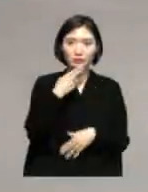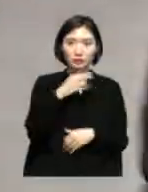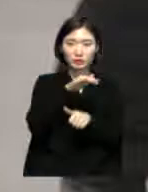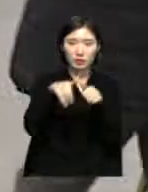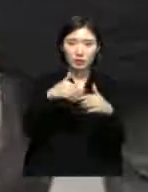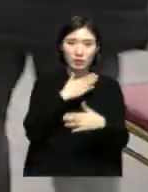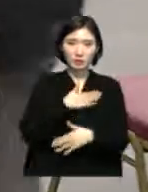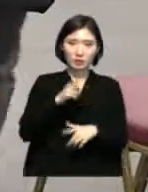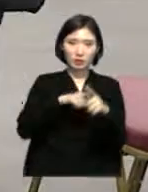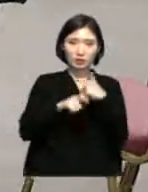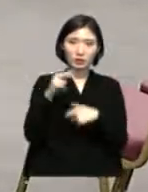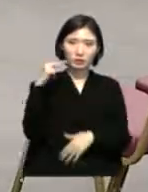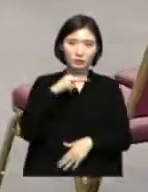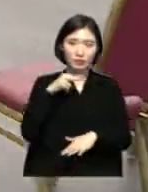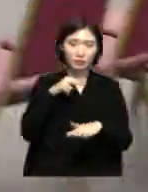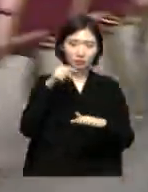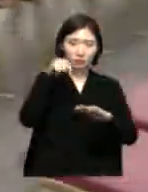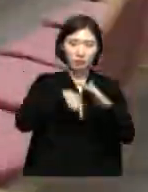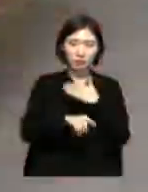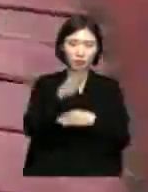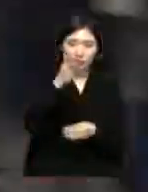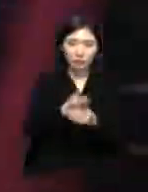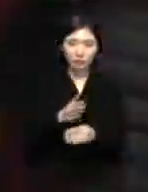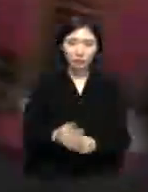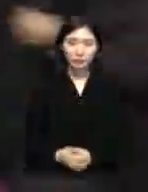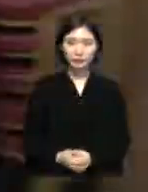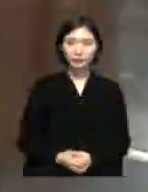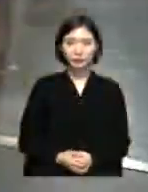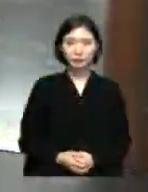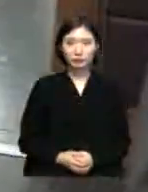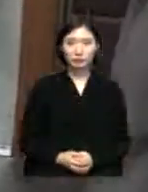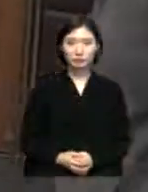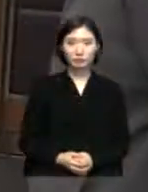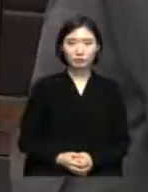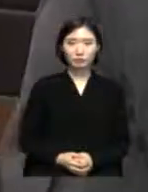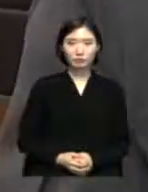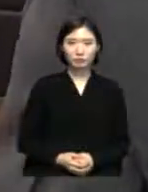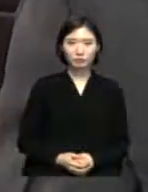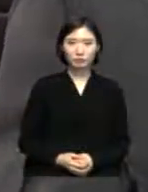골은 더욱 깊어지고 있습니다. 빌라이브 서울 경기 케이블TV 박용입니다.